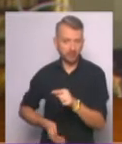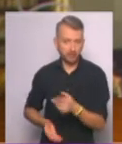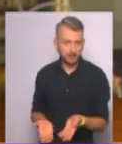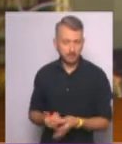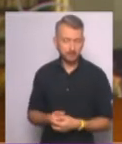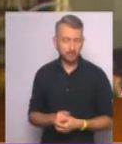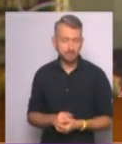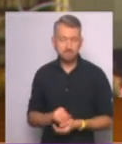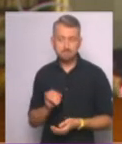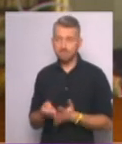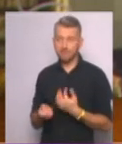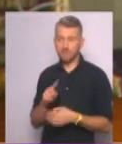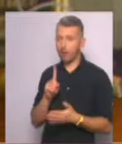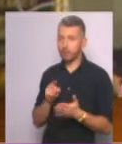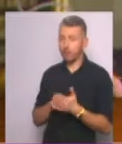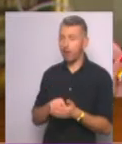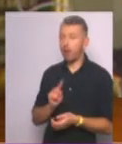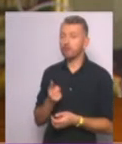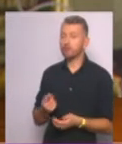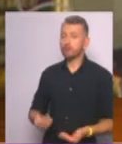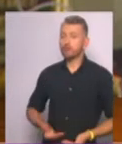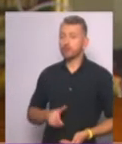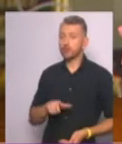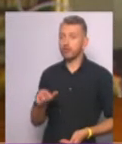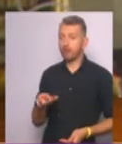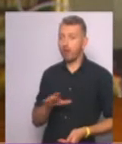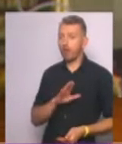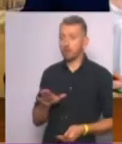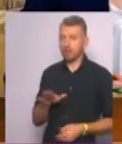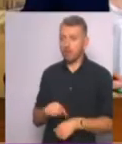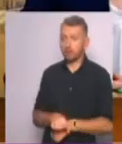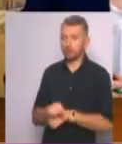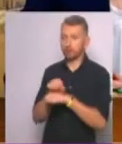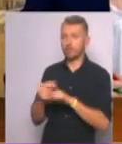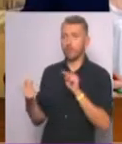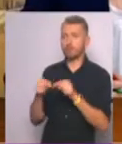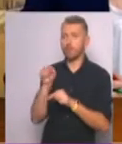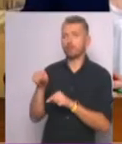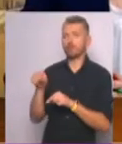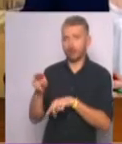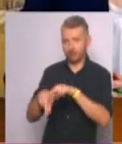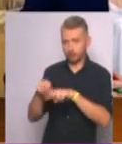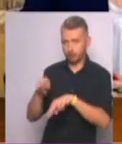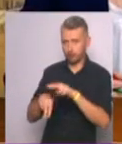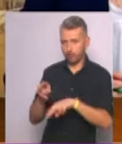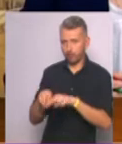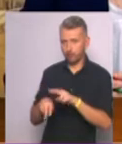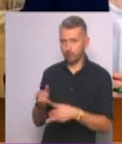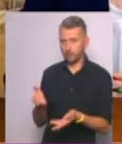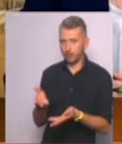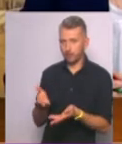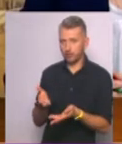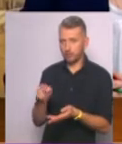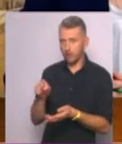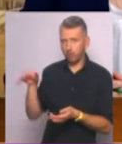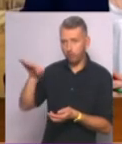І виникає питання, а чому жителі тоді не протестували проти тих забудов, які тільки тільки починалася на цьому